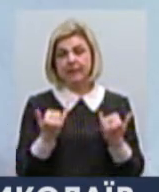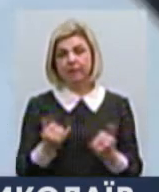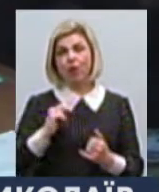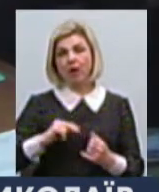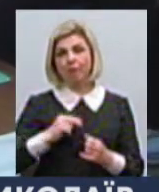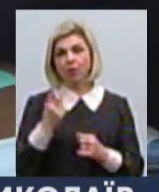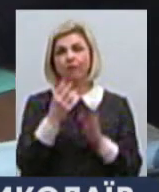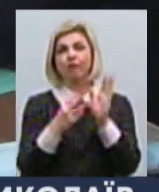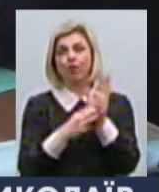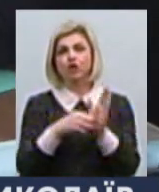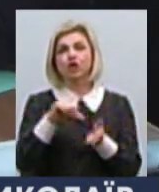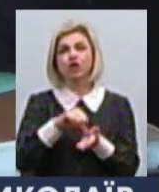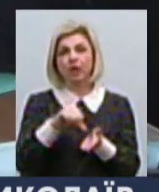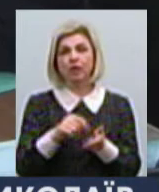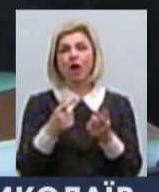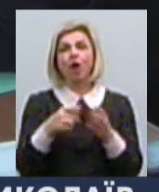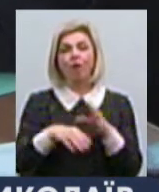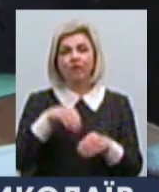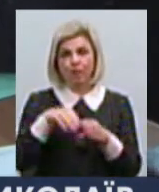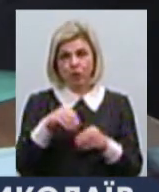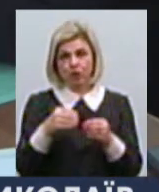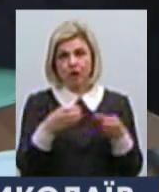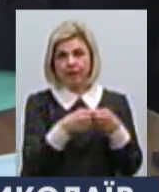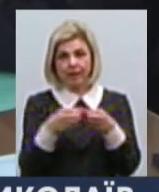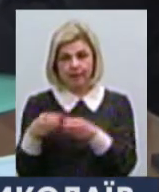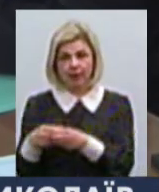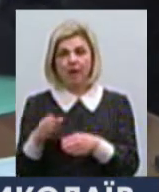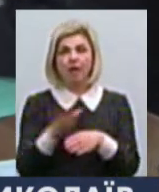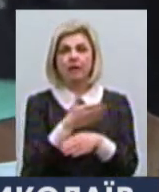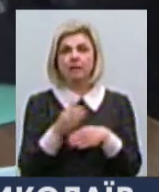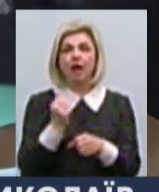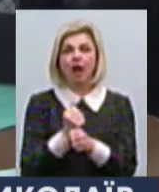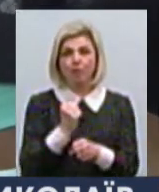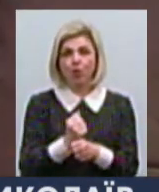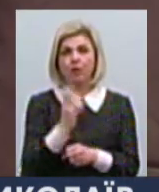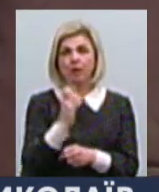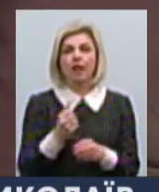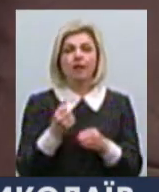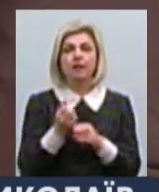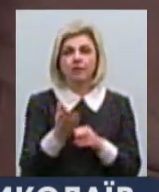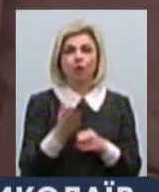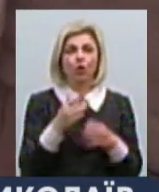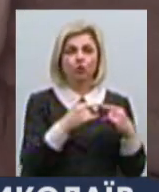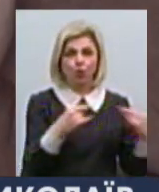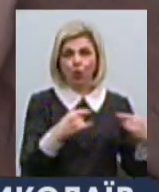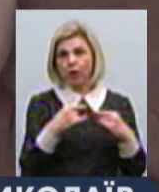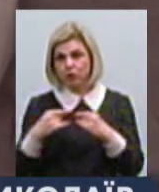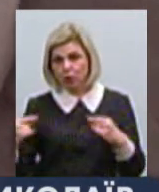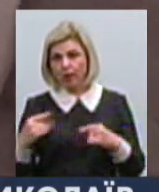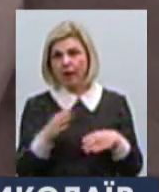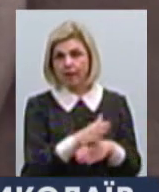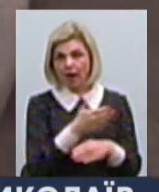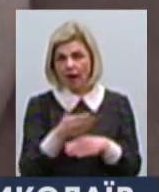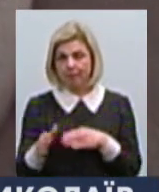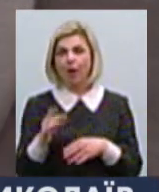членів окружної виборчої дільниці. Ми поділили роботу на декілька етапів, на декілька столів. На кожному столі є